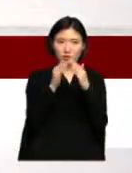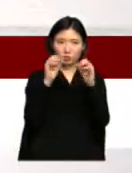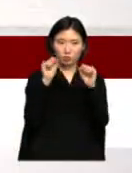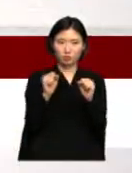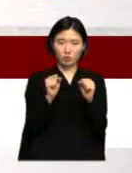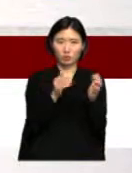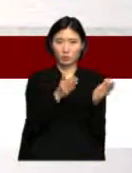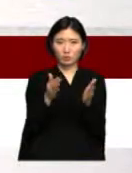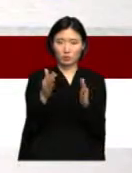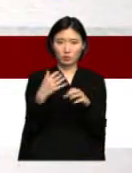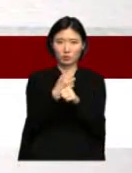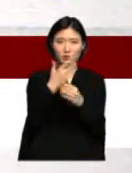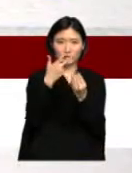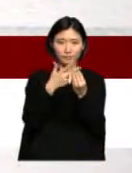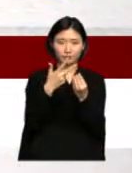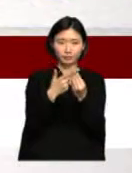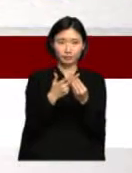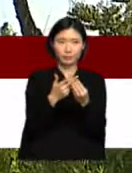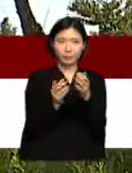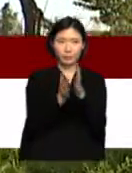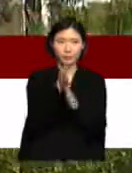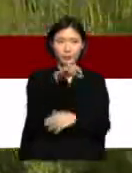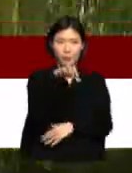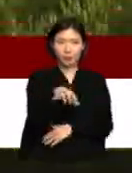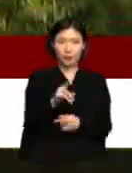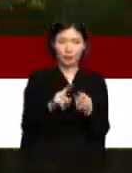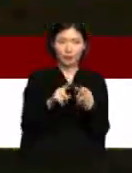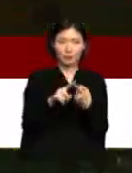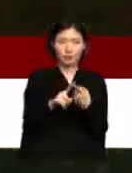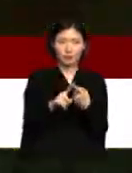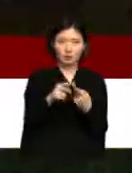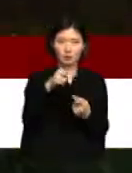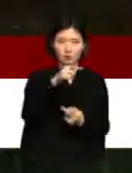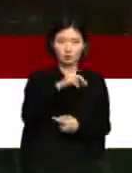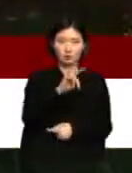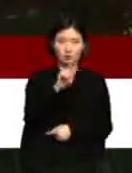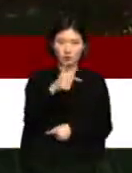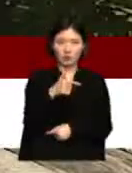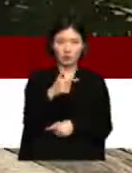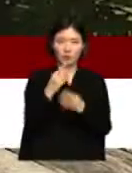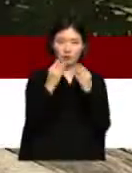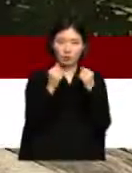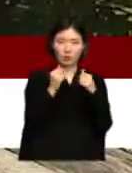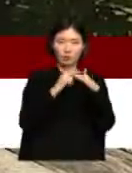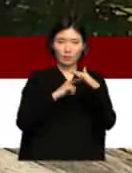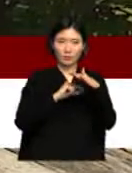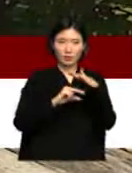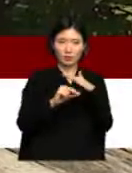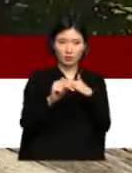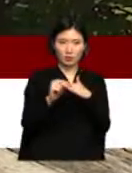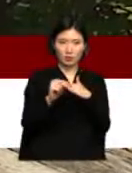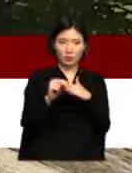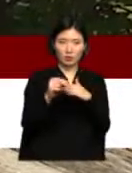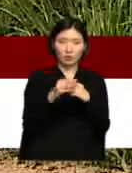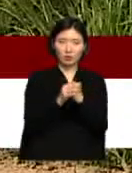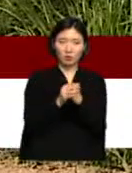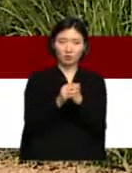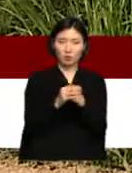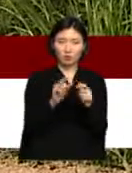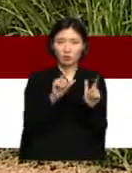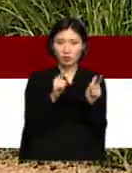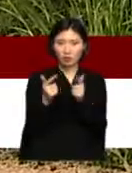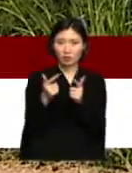모두 7가지. 도시 공간적 측면에서 수색 복합 역사와 경의선 상부를 활용해 영상,